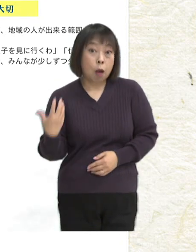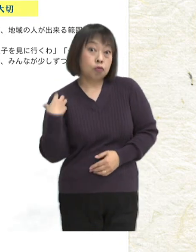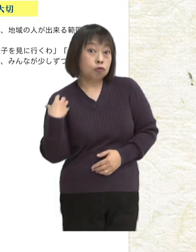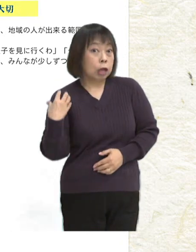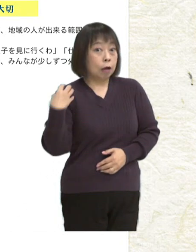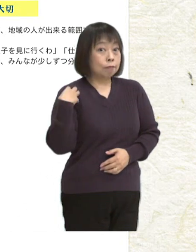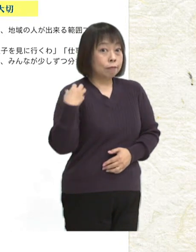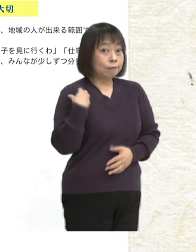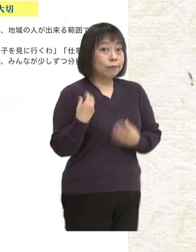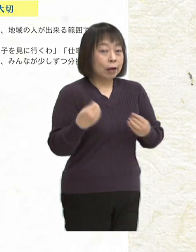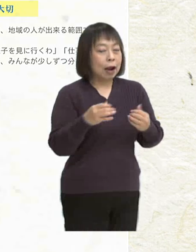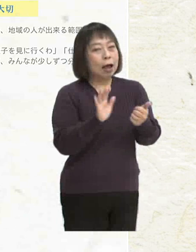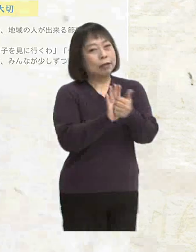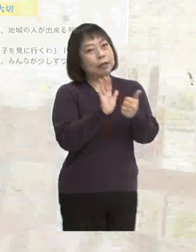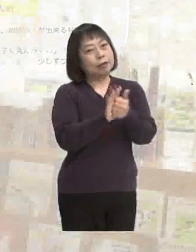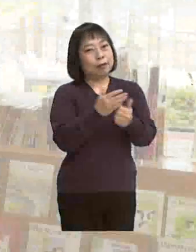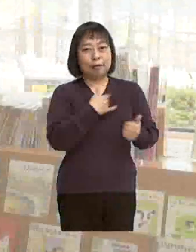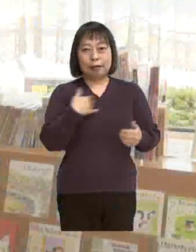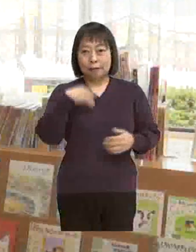いいですね。